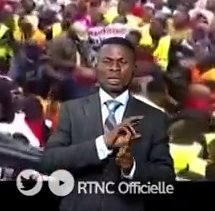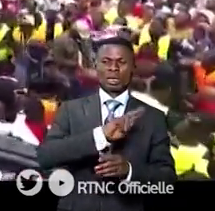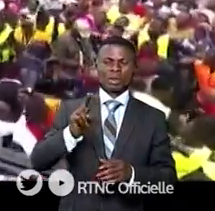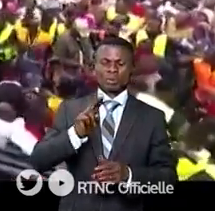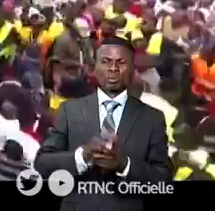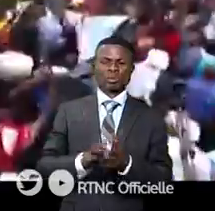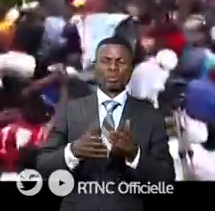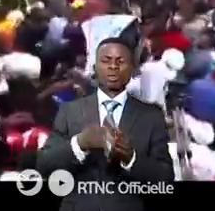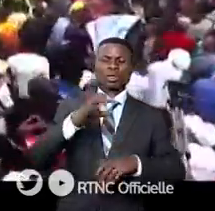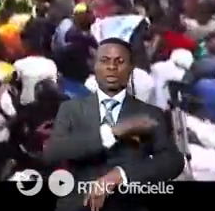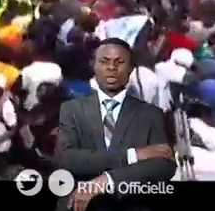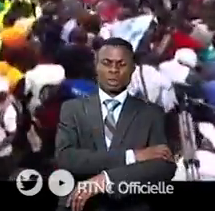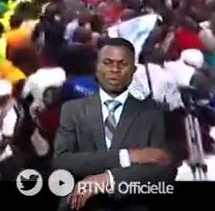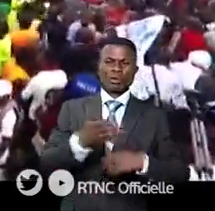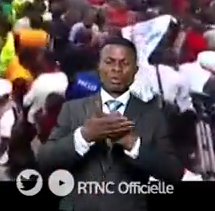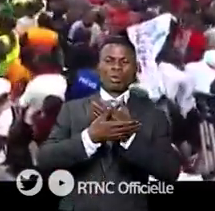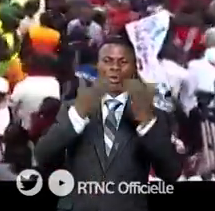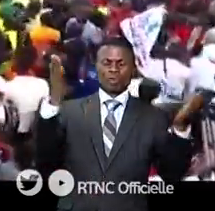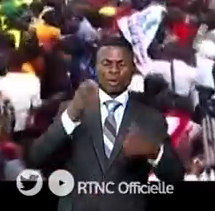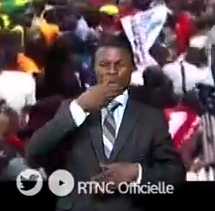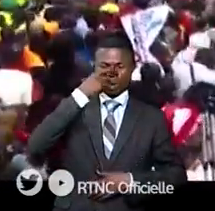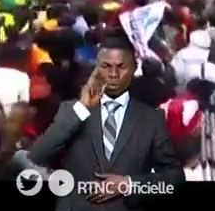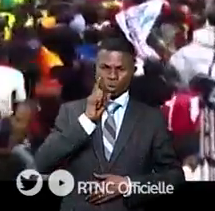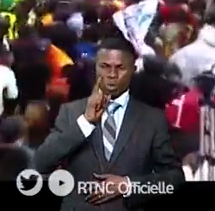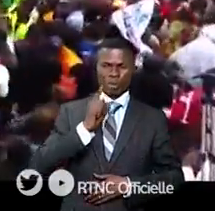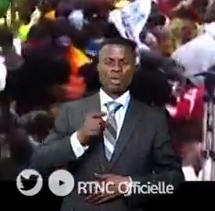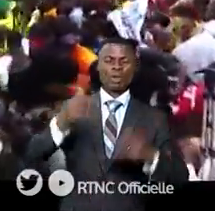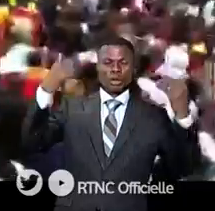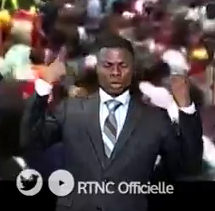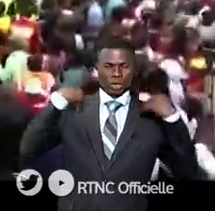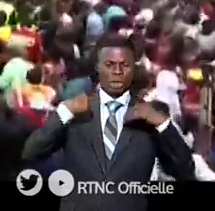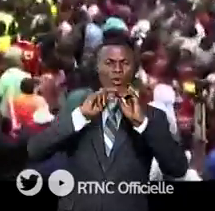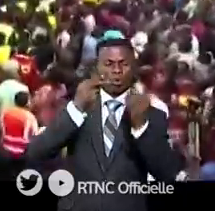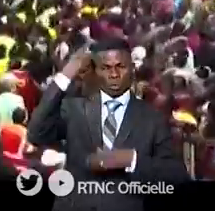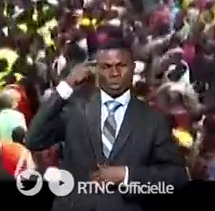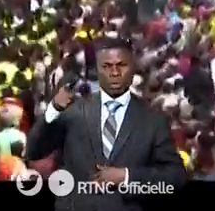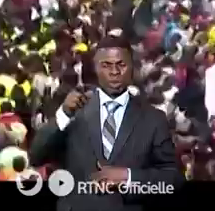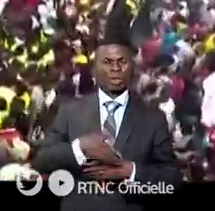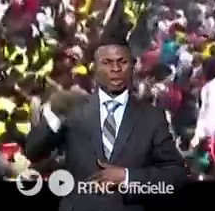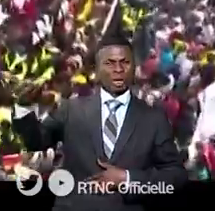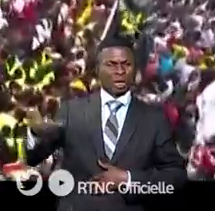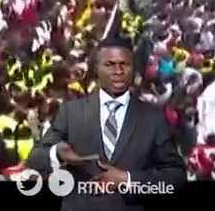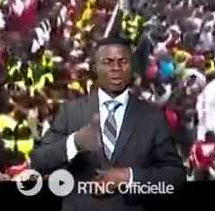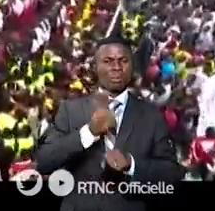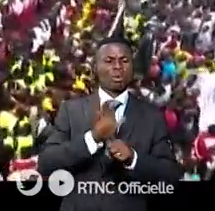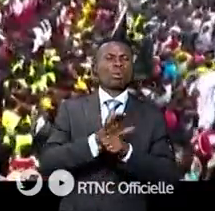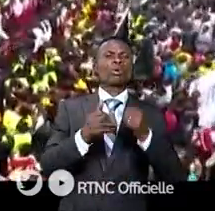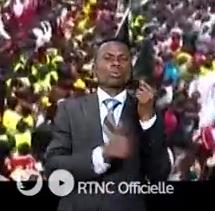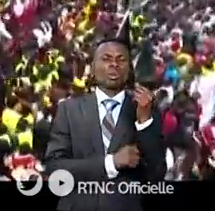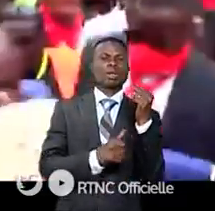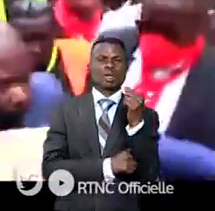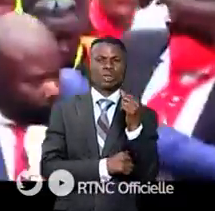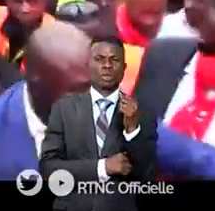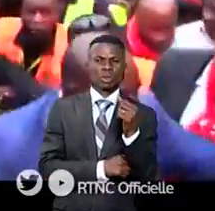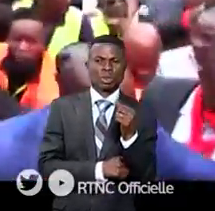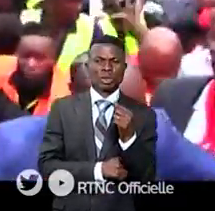de la province du Sud Kivu, au port Iwoussi. L'autorité morale de l'FDCA a été accueillie par une foule innombrable